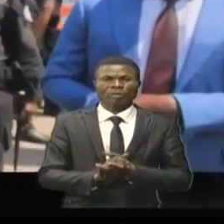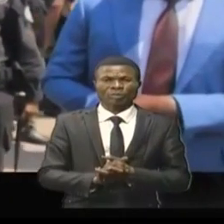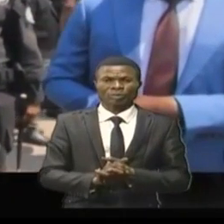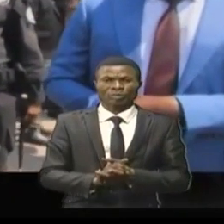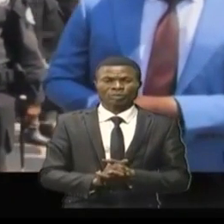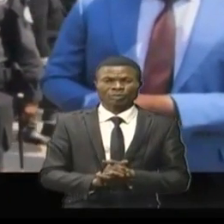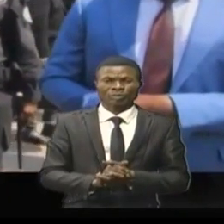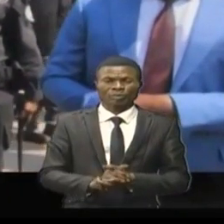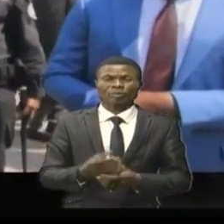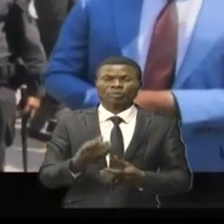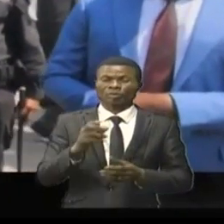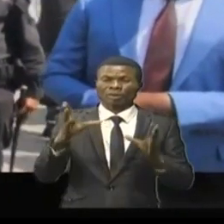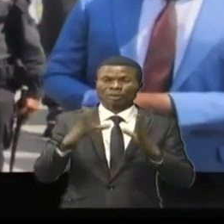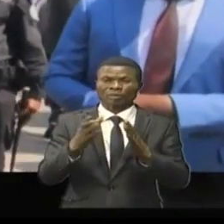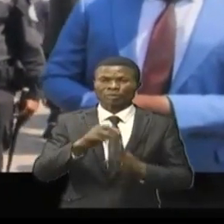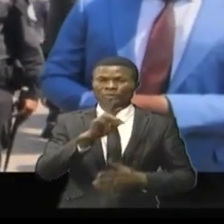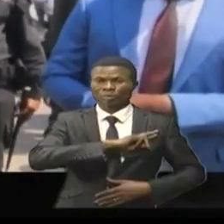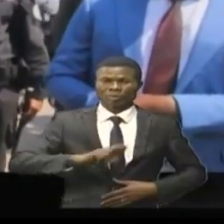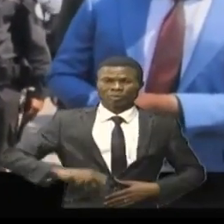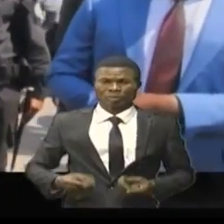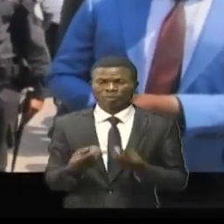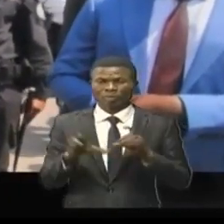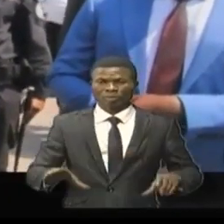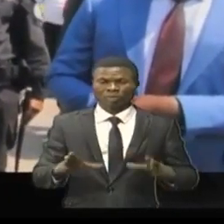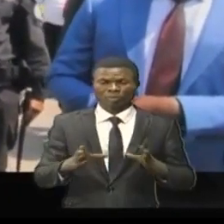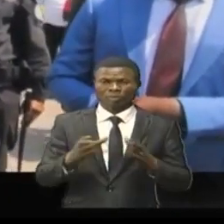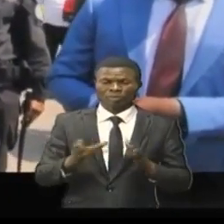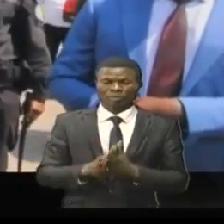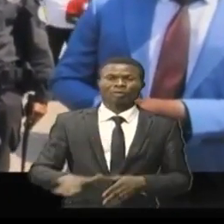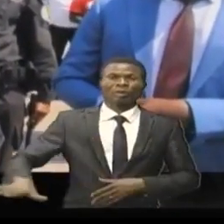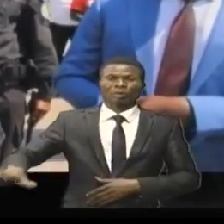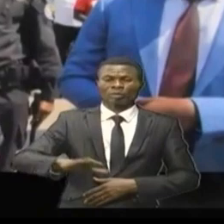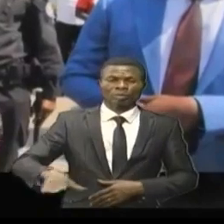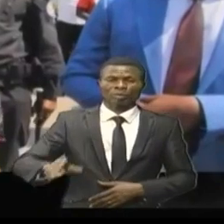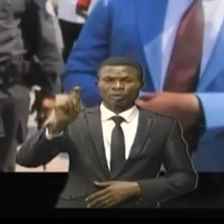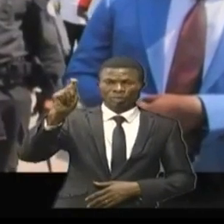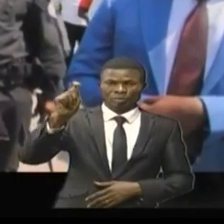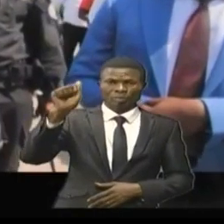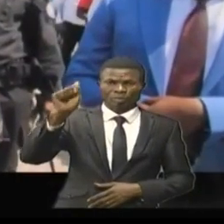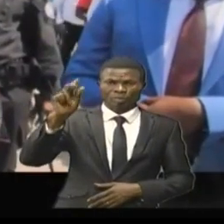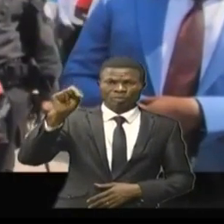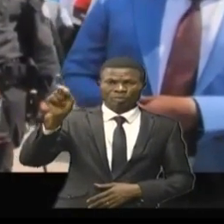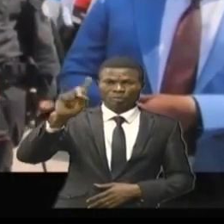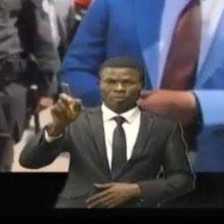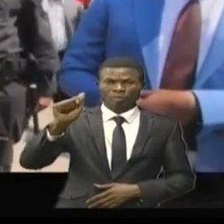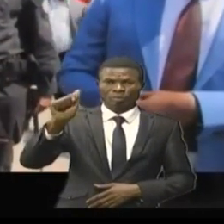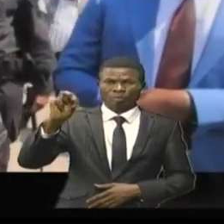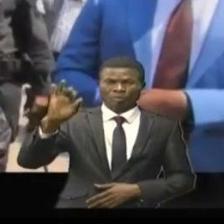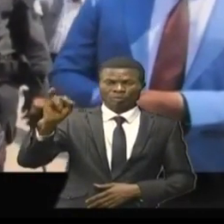la République démocratique du Congo et la République tanzanienne. Et ce projet-là